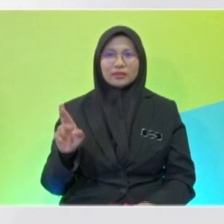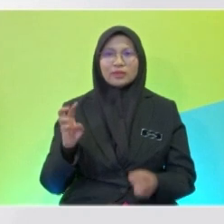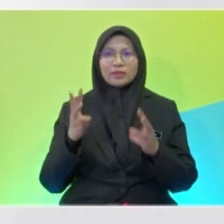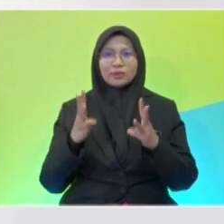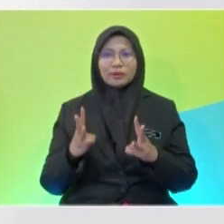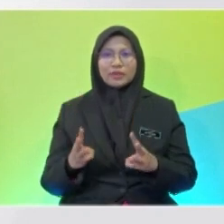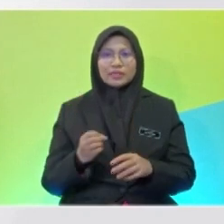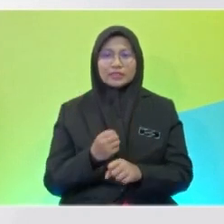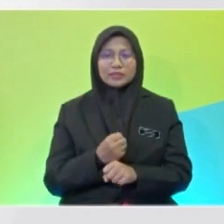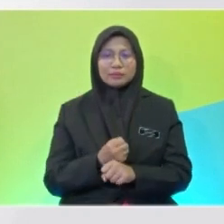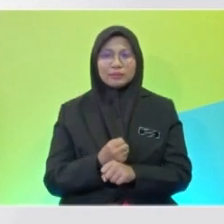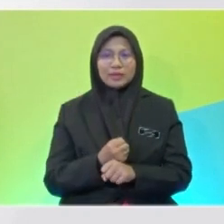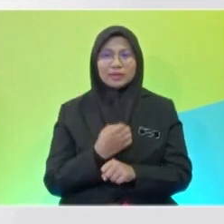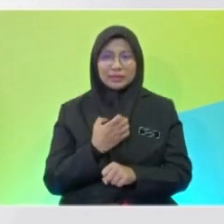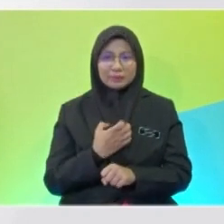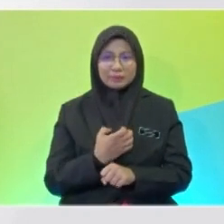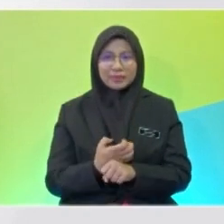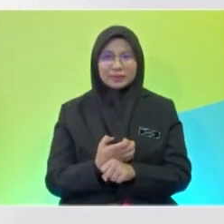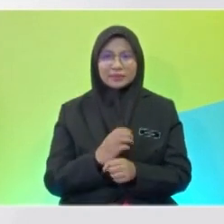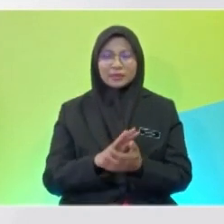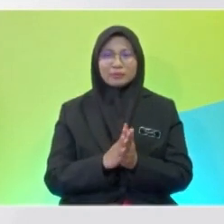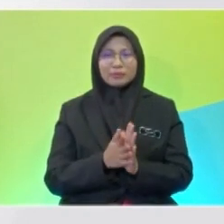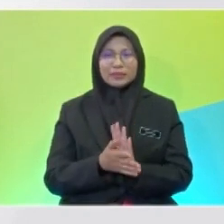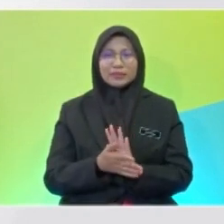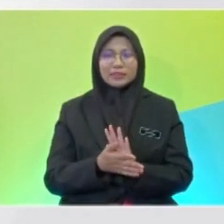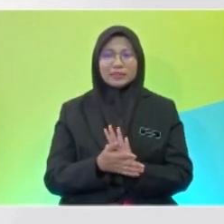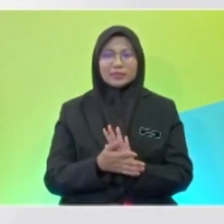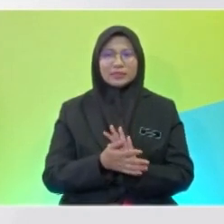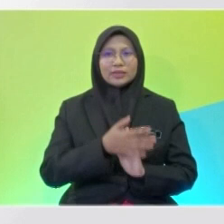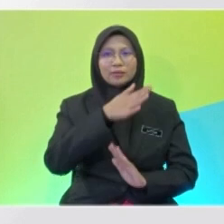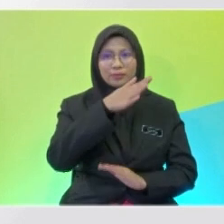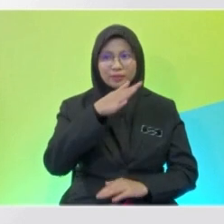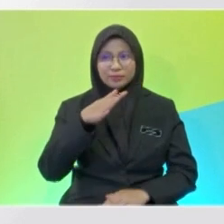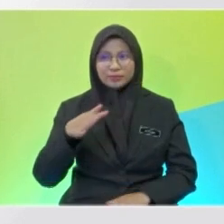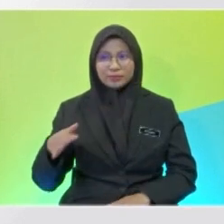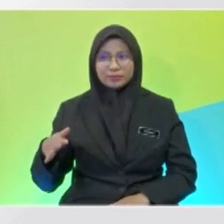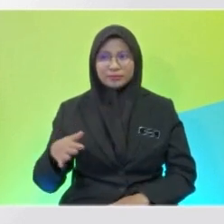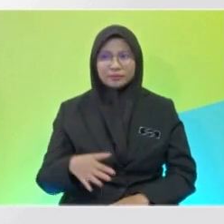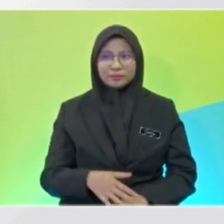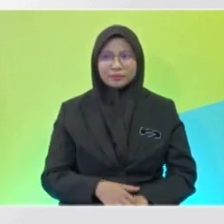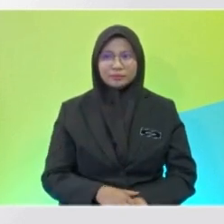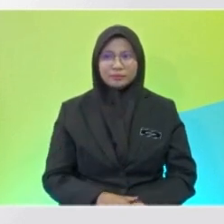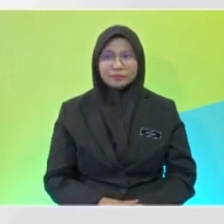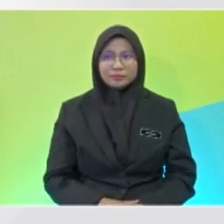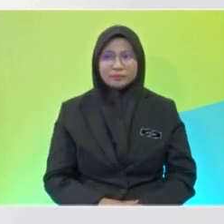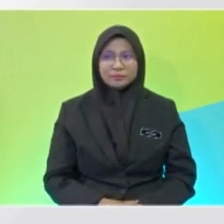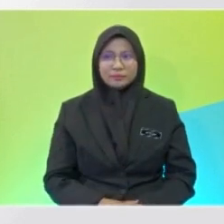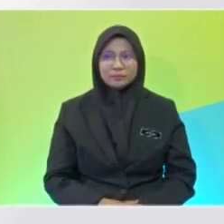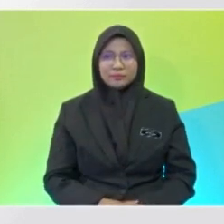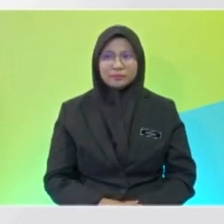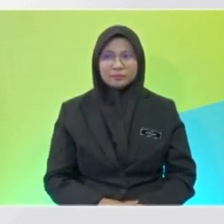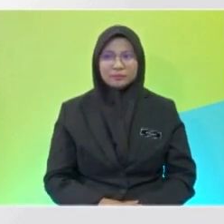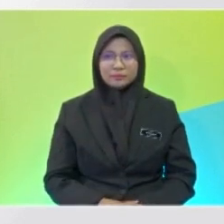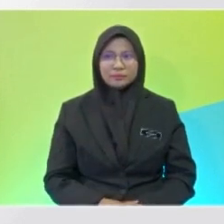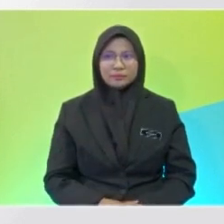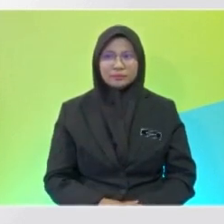ini diminta calon menyatakan diminta calon untuk menyatakan kesannya terhadap sendi dan tulang warga emas saking